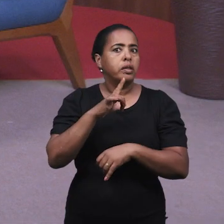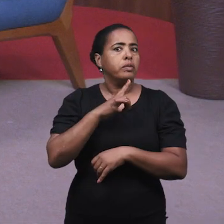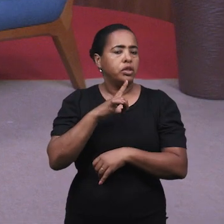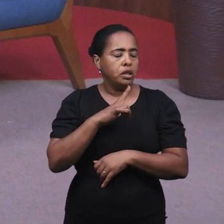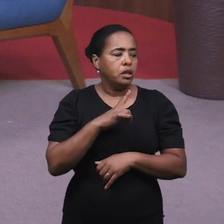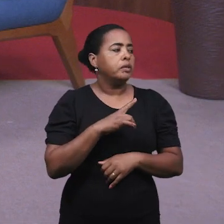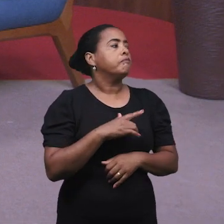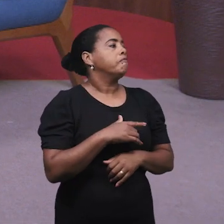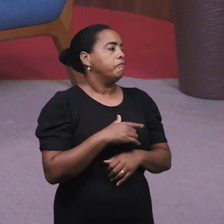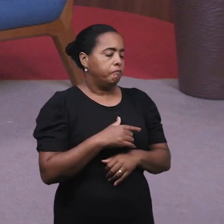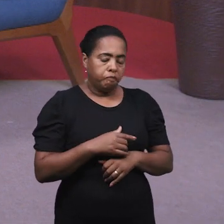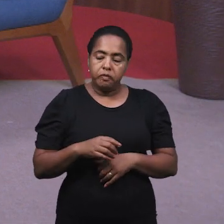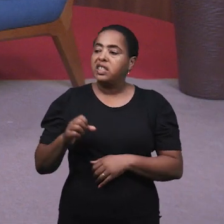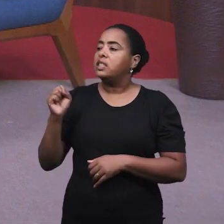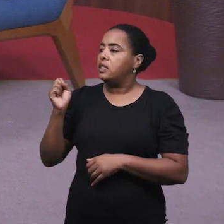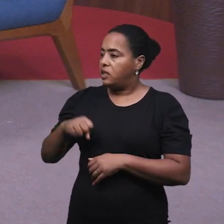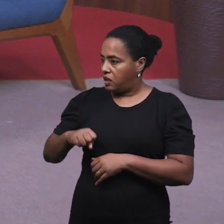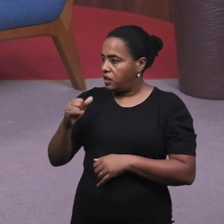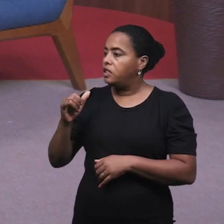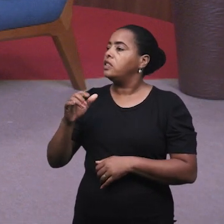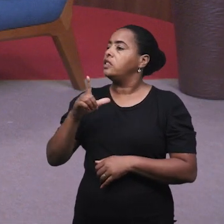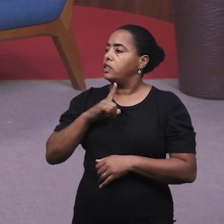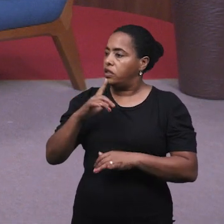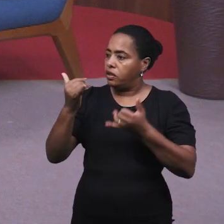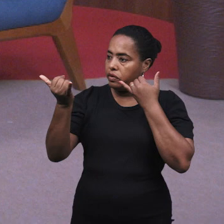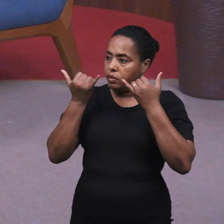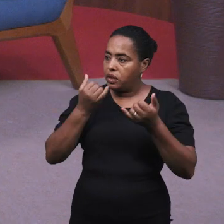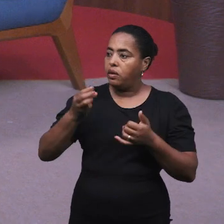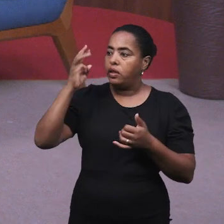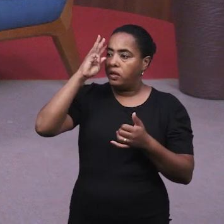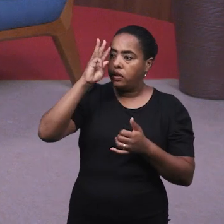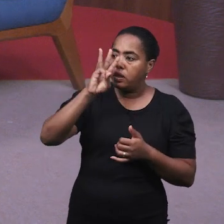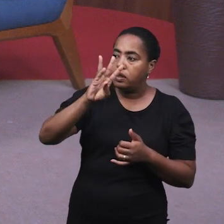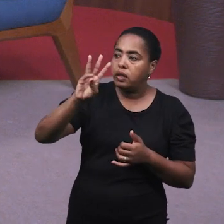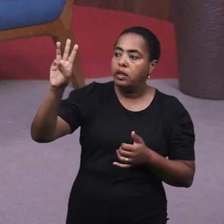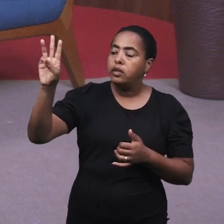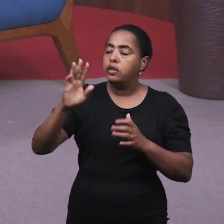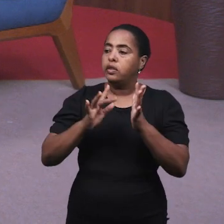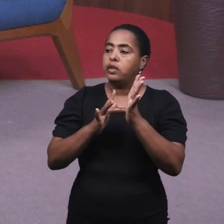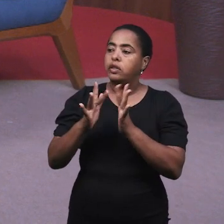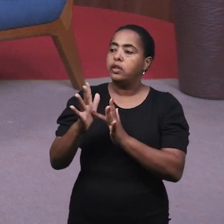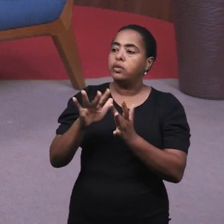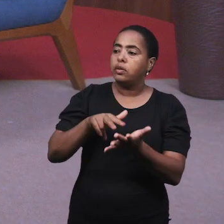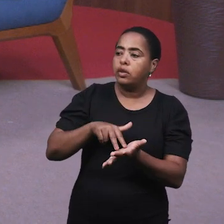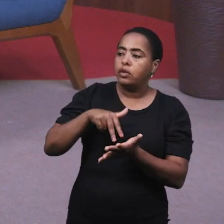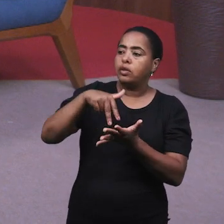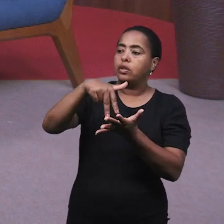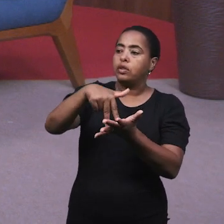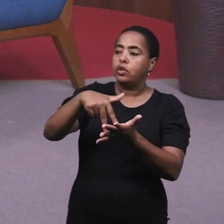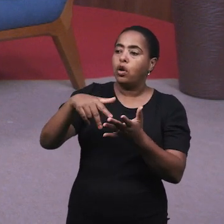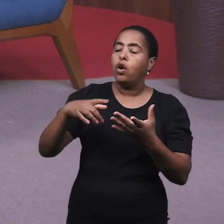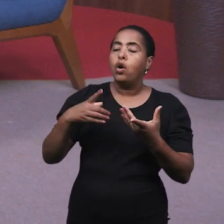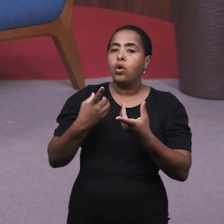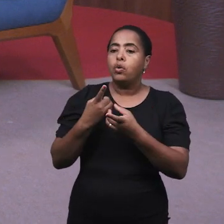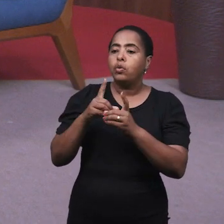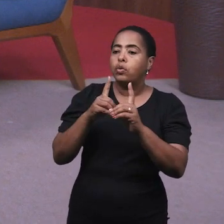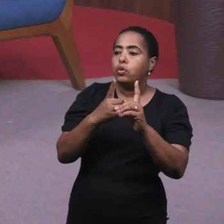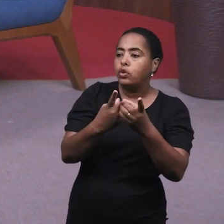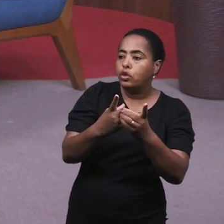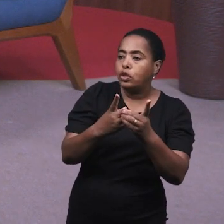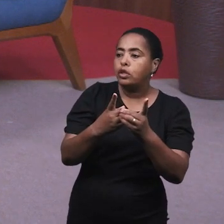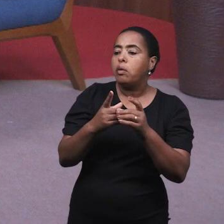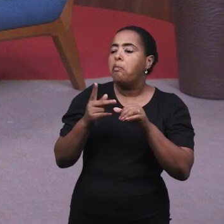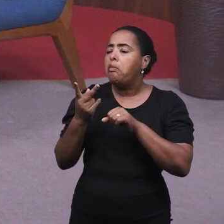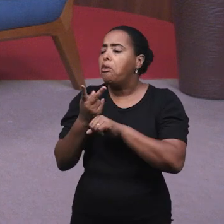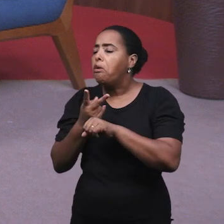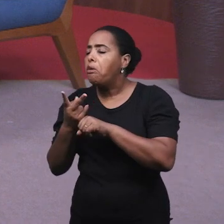disciples. Et au troisième jour, Jésus était déjà ressuscité. Il continuait à chercher encore mort.